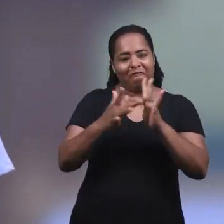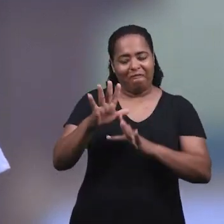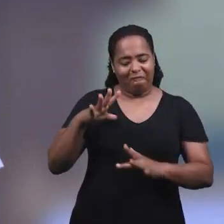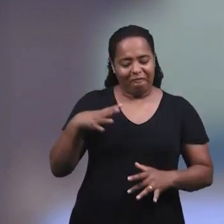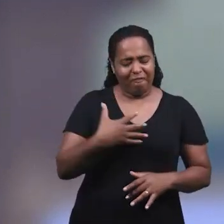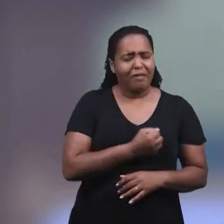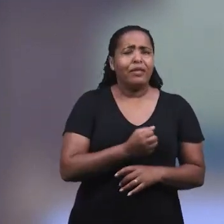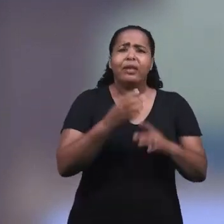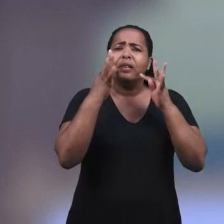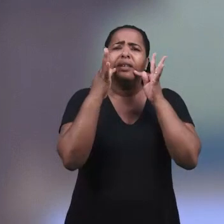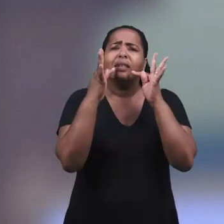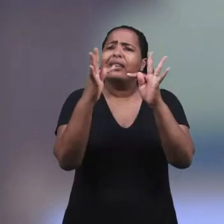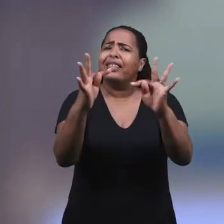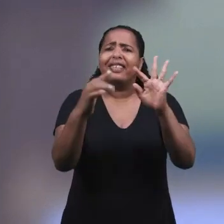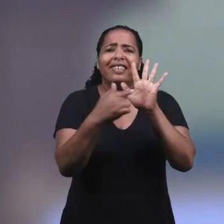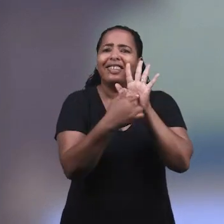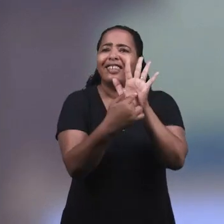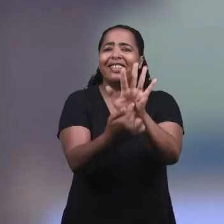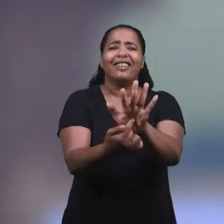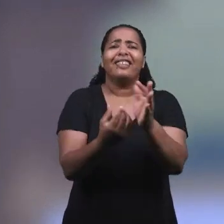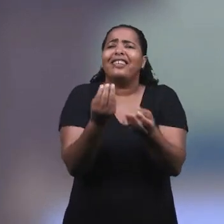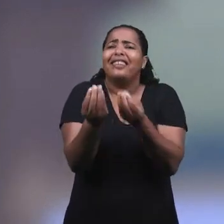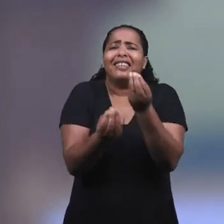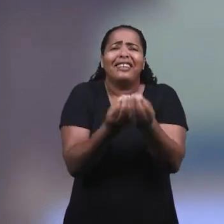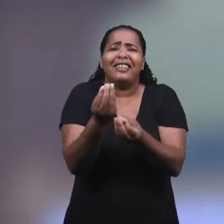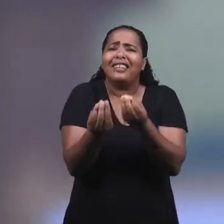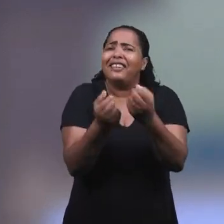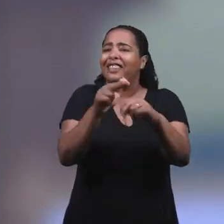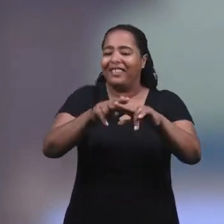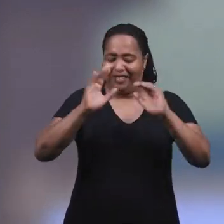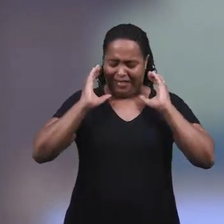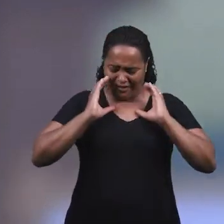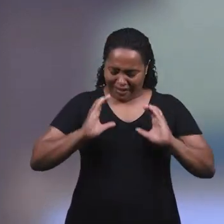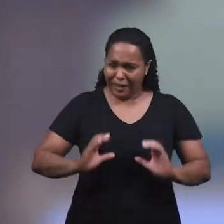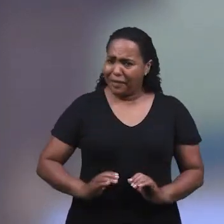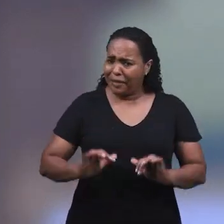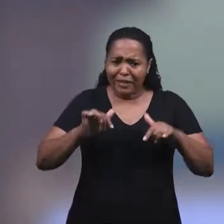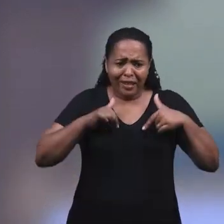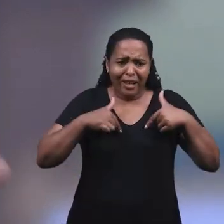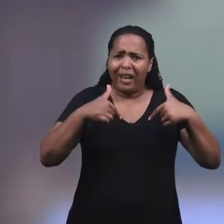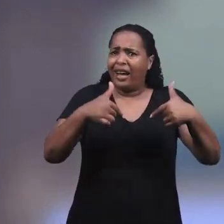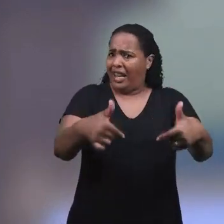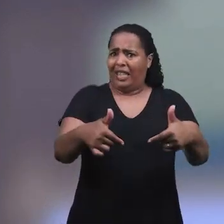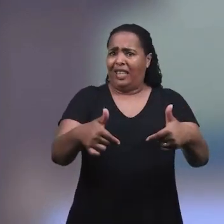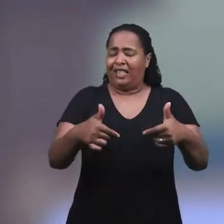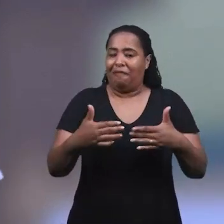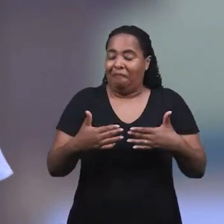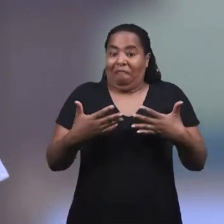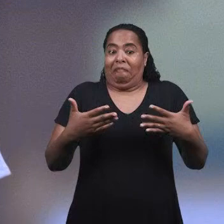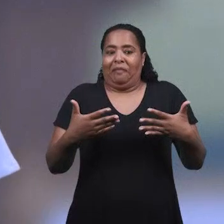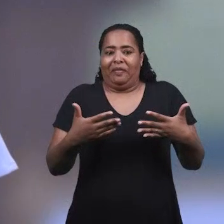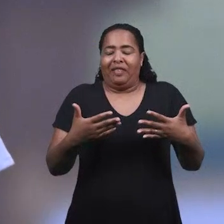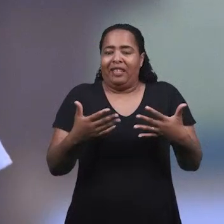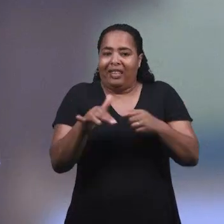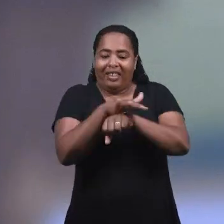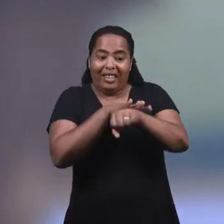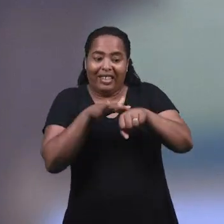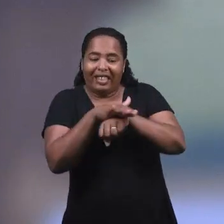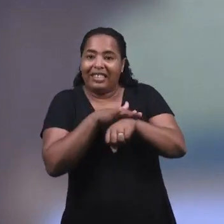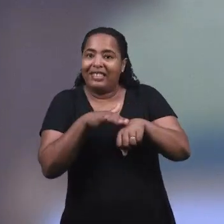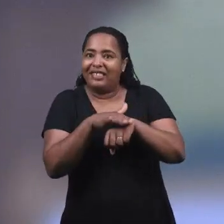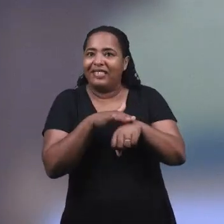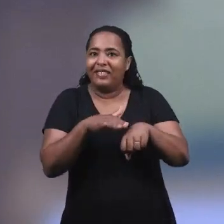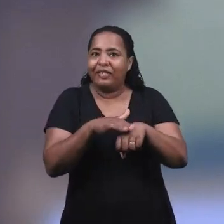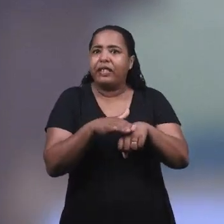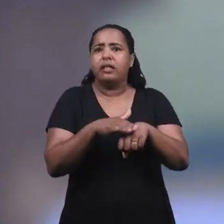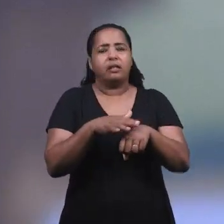de Jésus qui est notre Sauveur. Témoigner, c'est démontrer à travers notre comportement, nos actions,